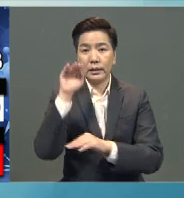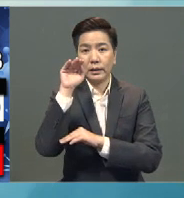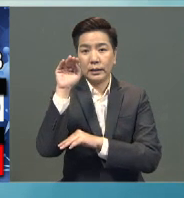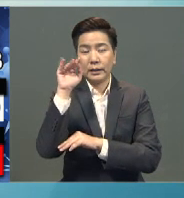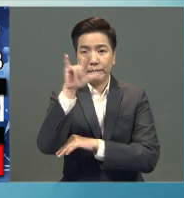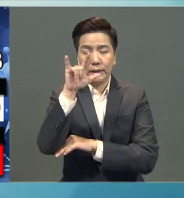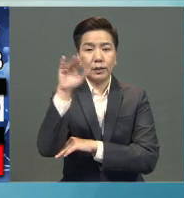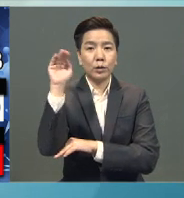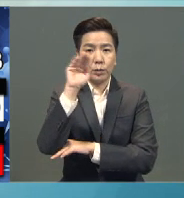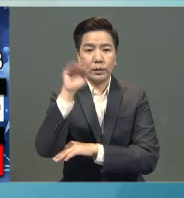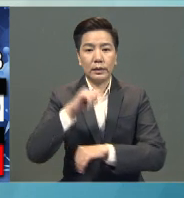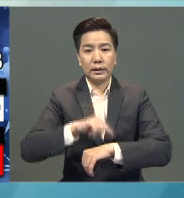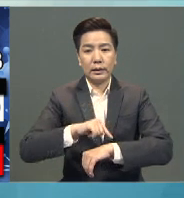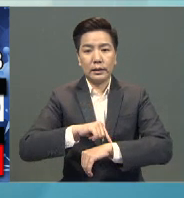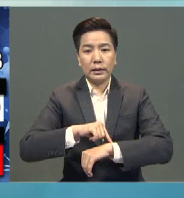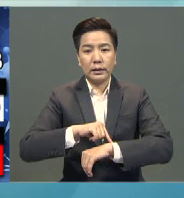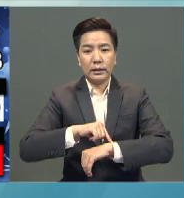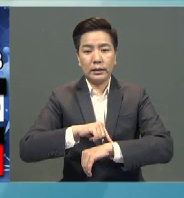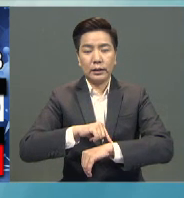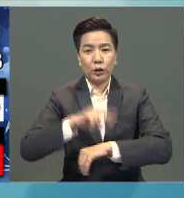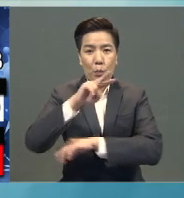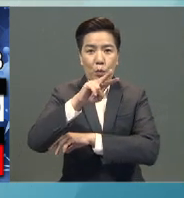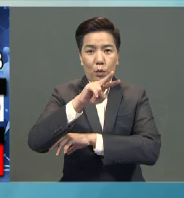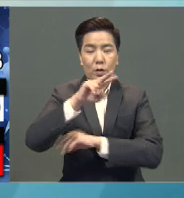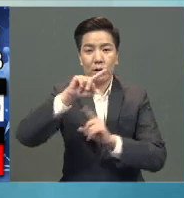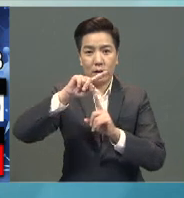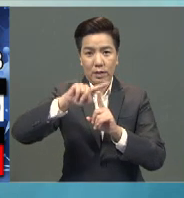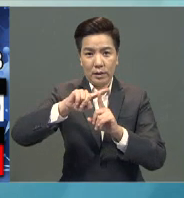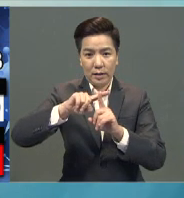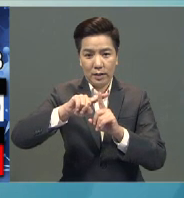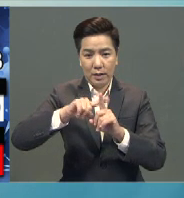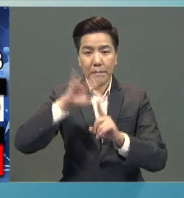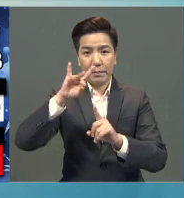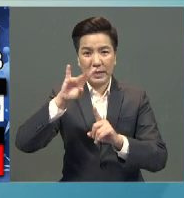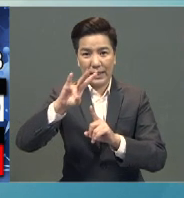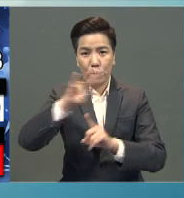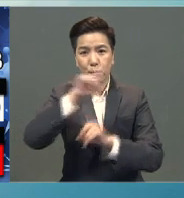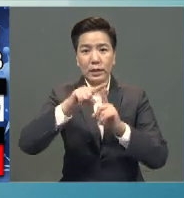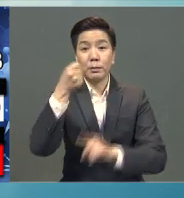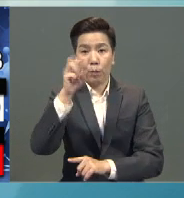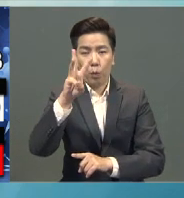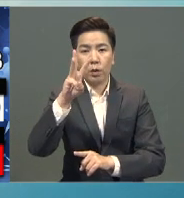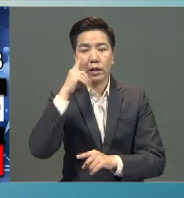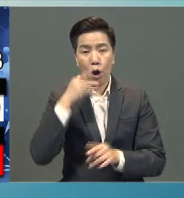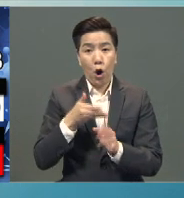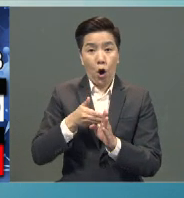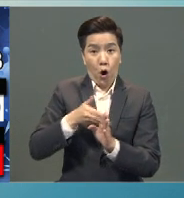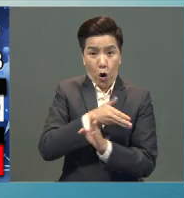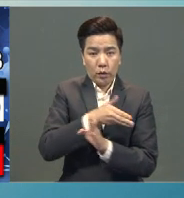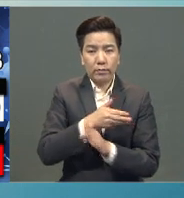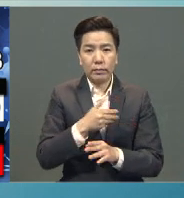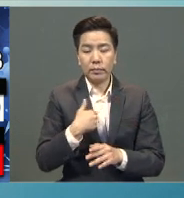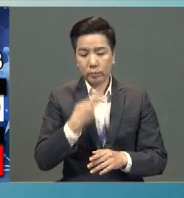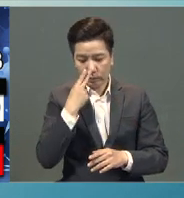16เวลา 14:00 น.ขออนุญาตเรียนว่าก่อนที่จะได้มีการขึ้นเครื่องได้มี